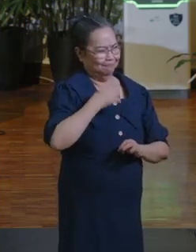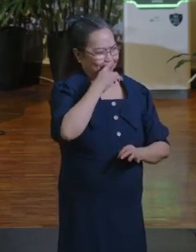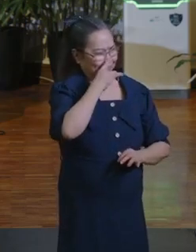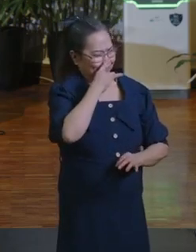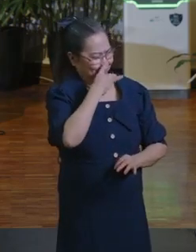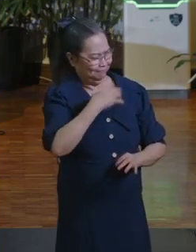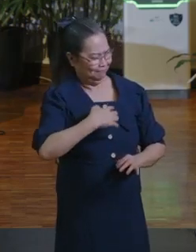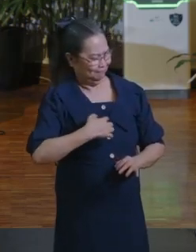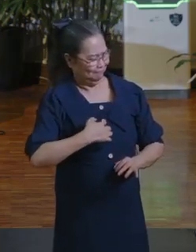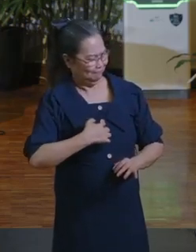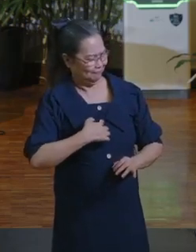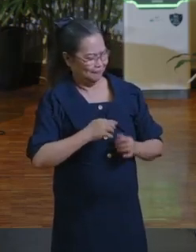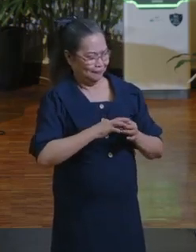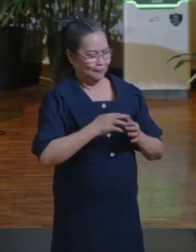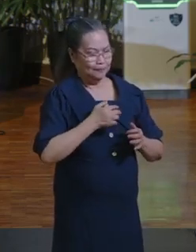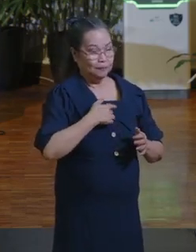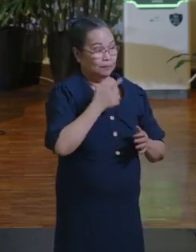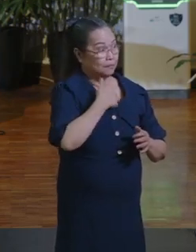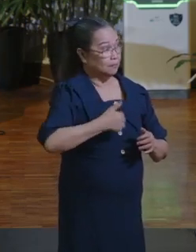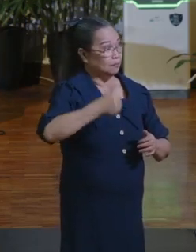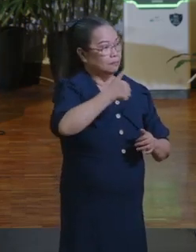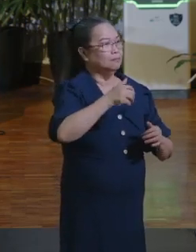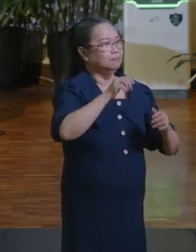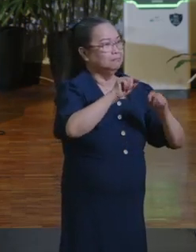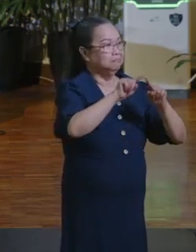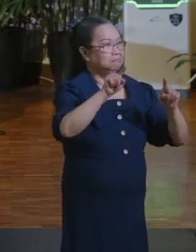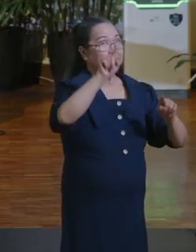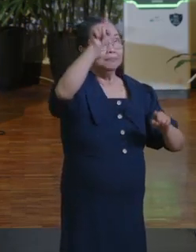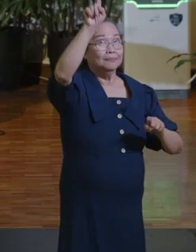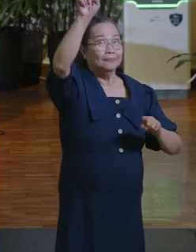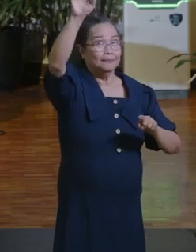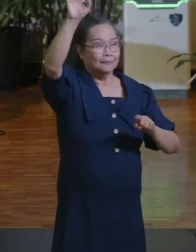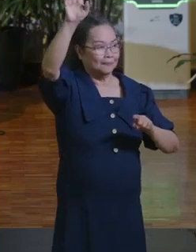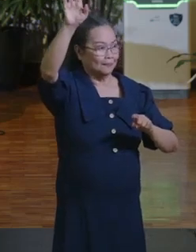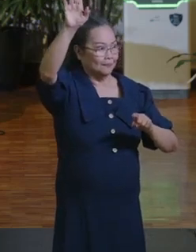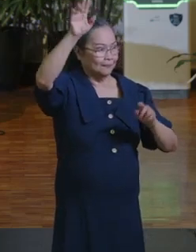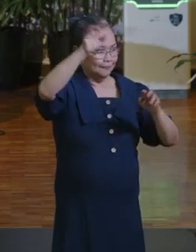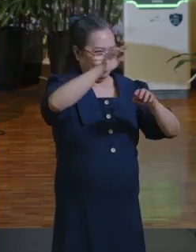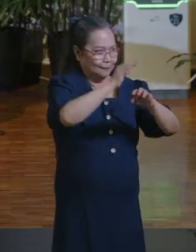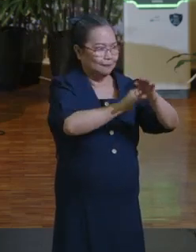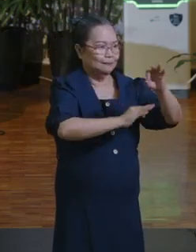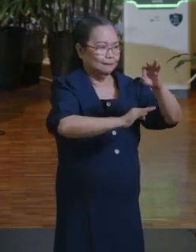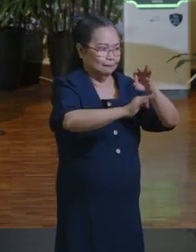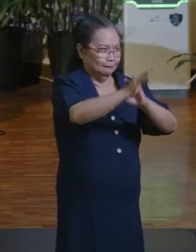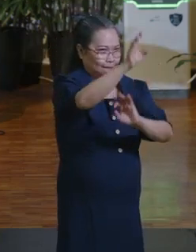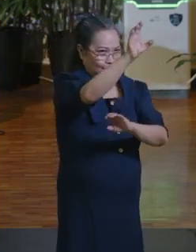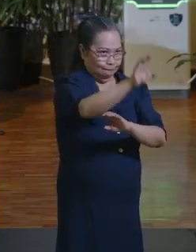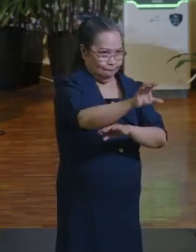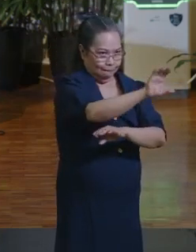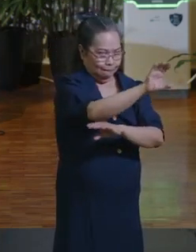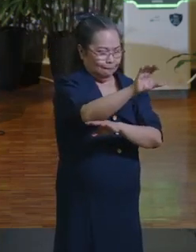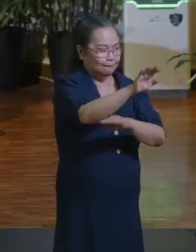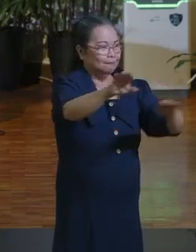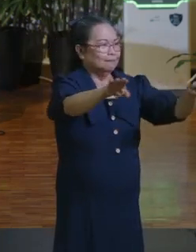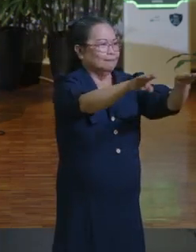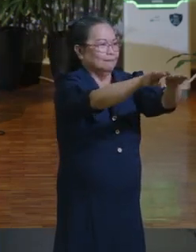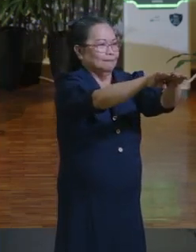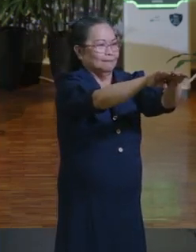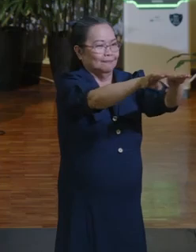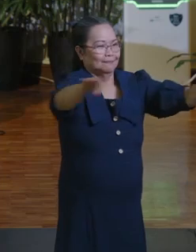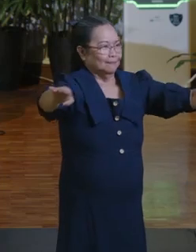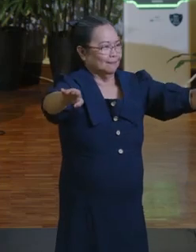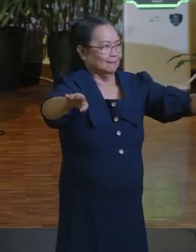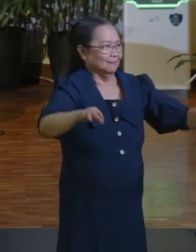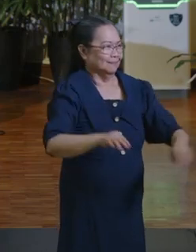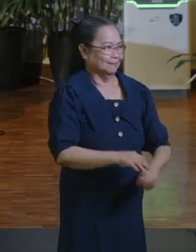matter what, the ground is level at the foot of the cross. Patag daw po ang lupa sa